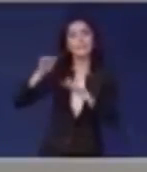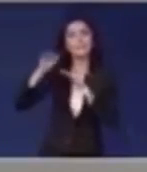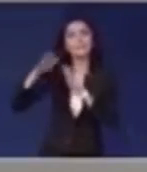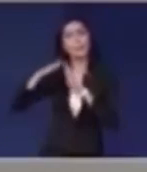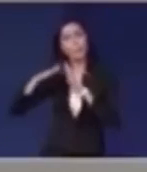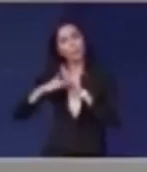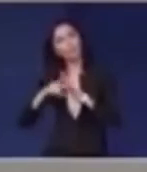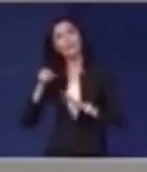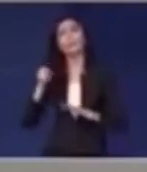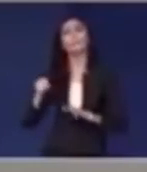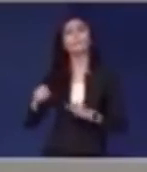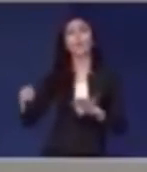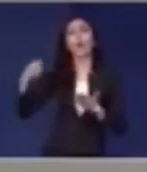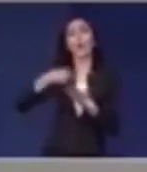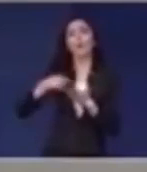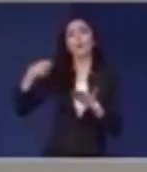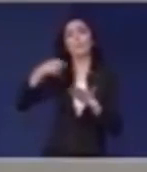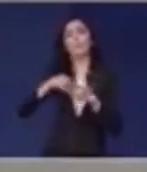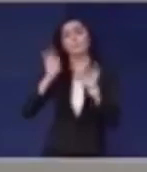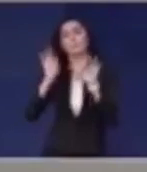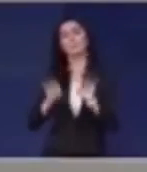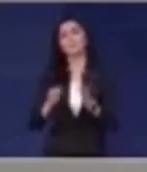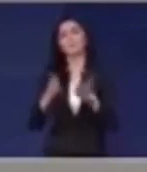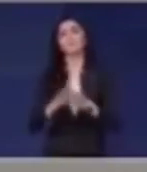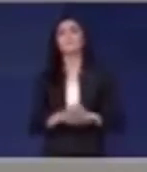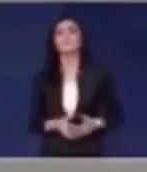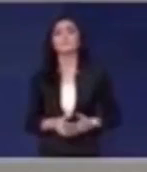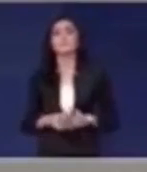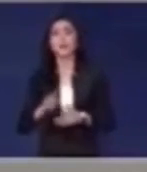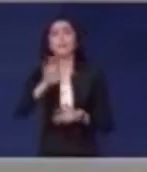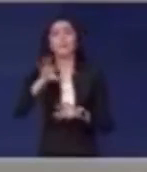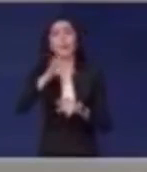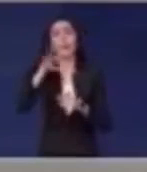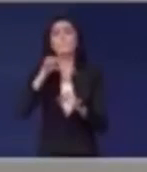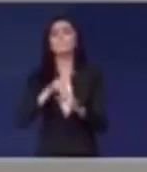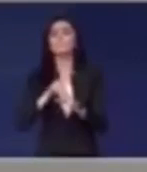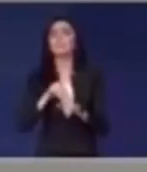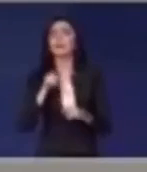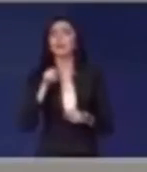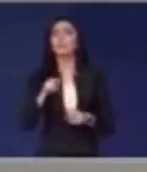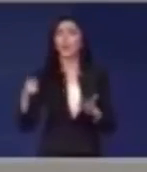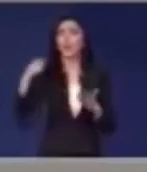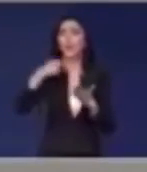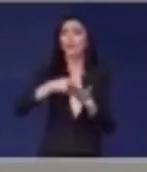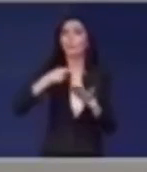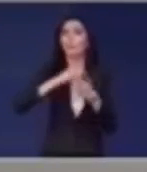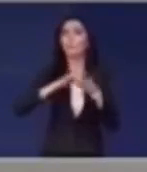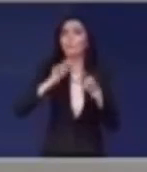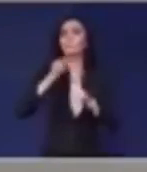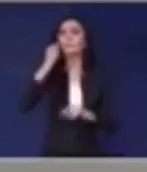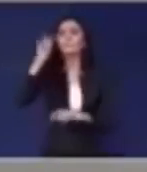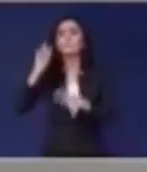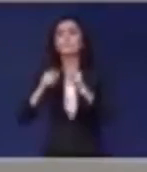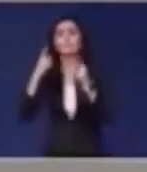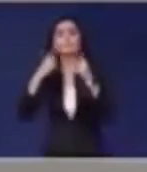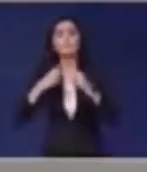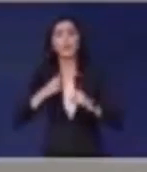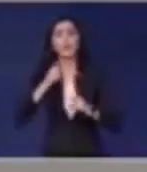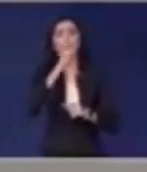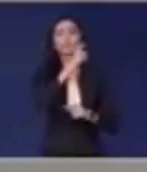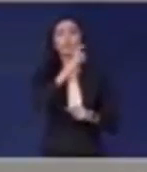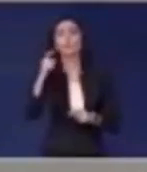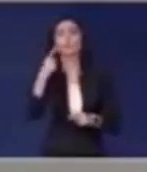programında da ödemeler başladı bu kapsamdaki ödeme yapılan kişi sayısı da